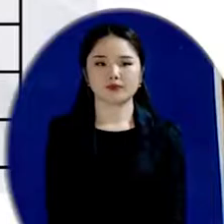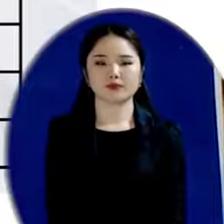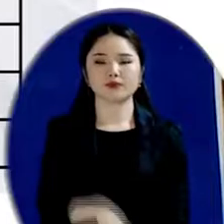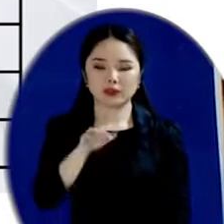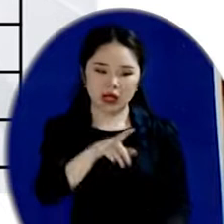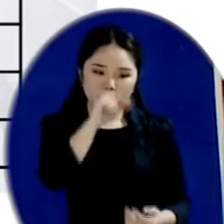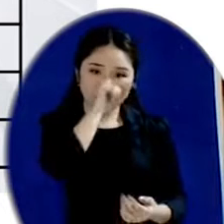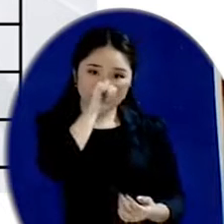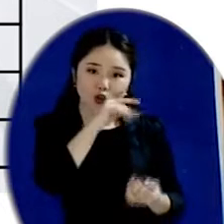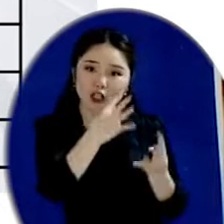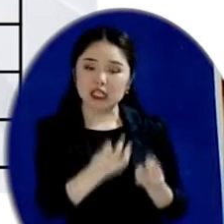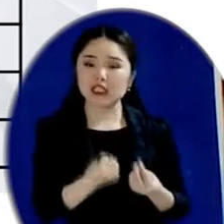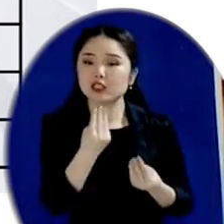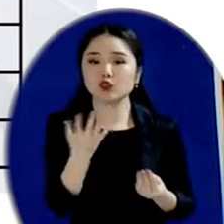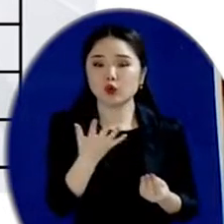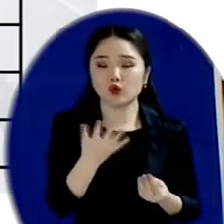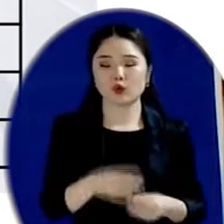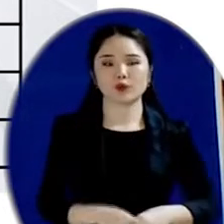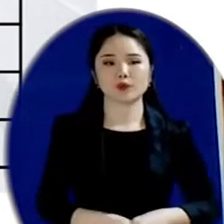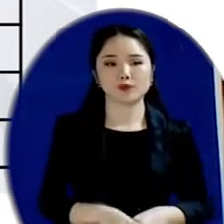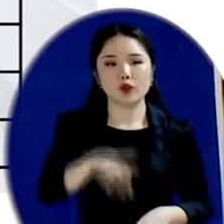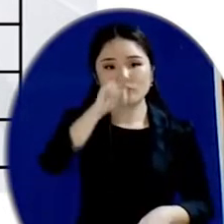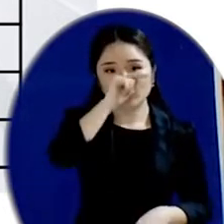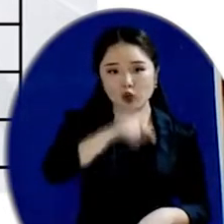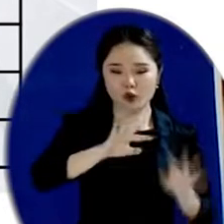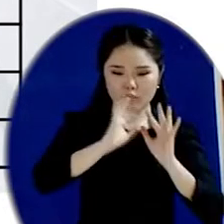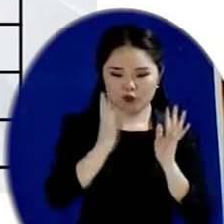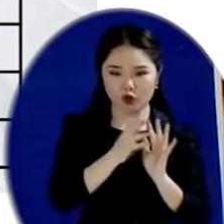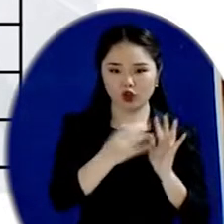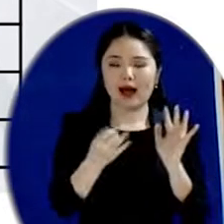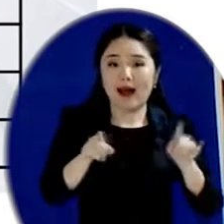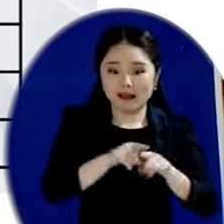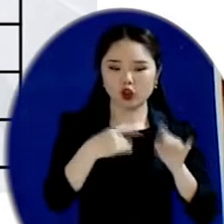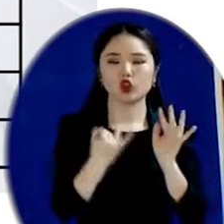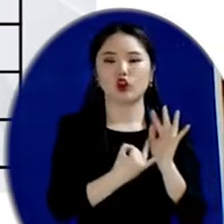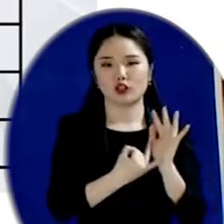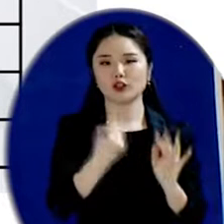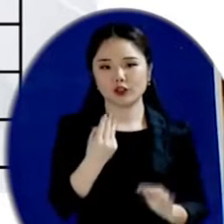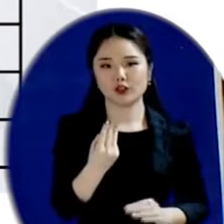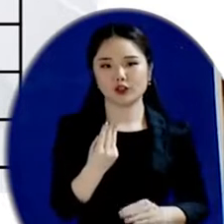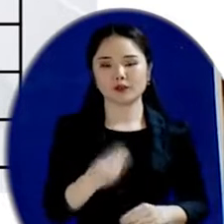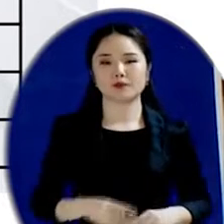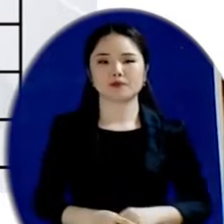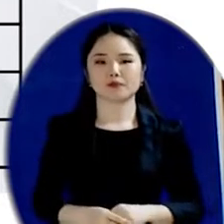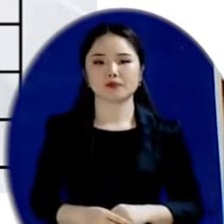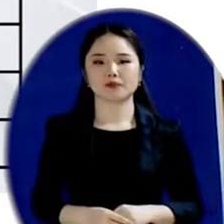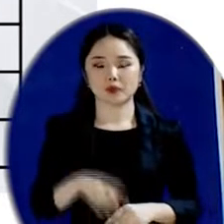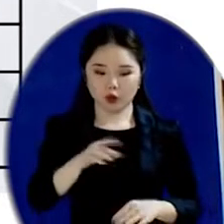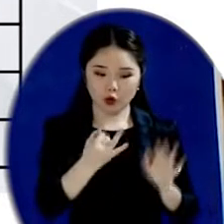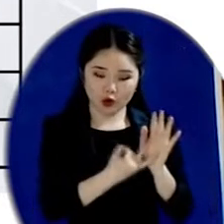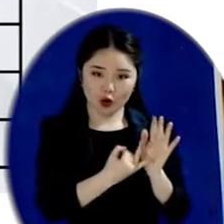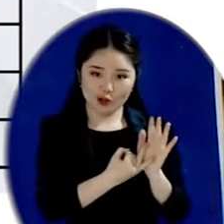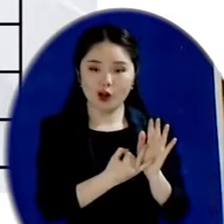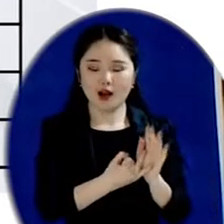Зүгий одоо хэдэн ширхэг байгааг бүгдээрээ харъя. Зүгий маань бас 7 ширхэг байгаа юм байна. За тэгвэл зүгийг